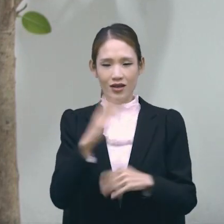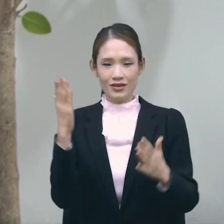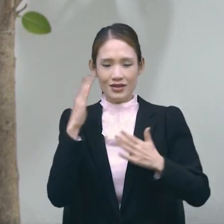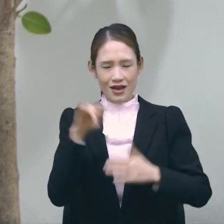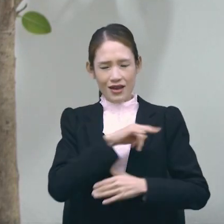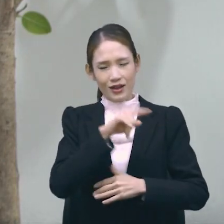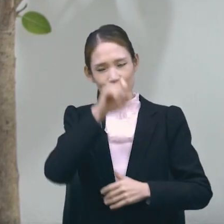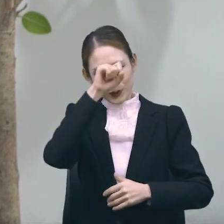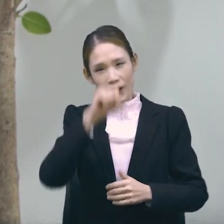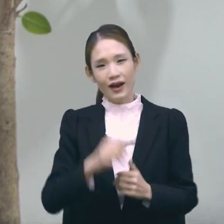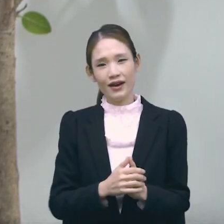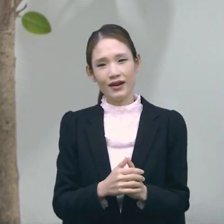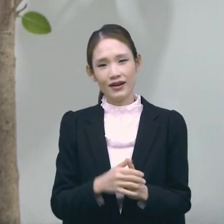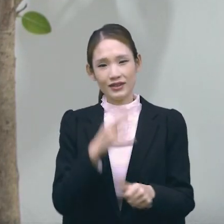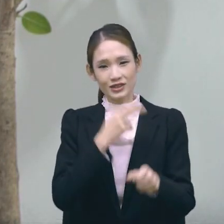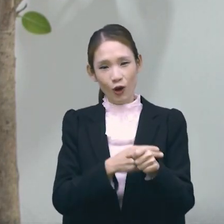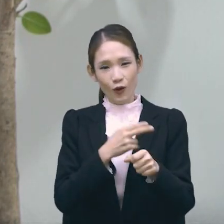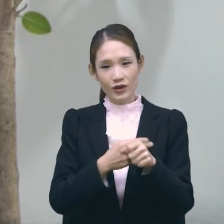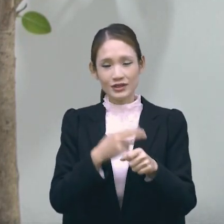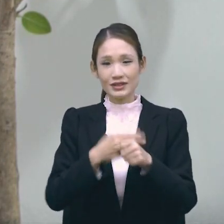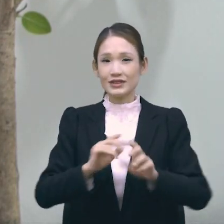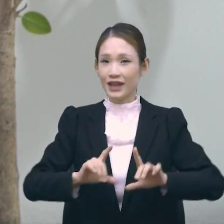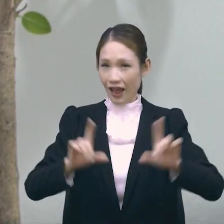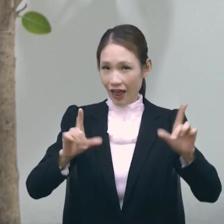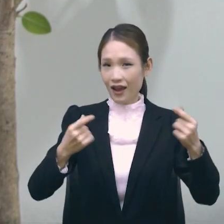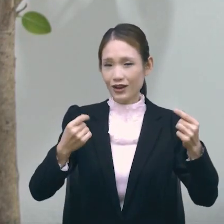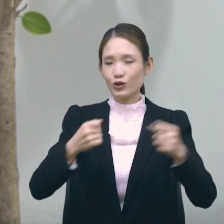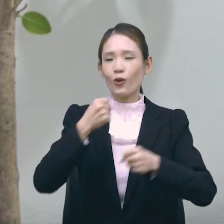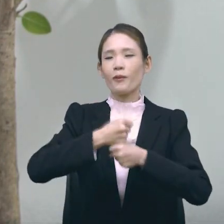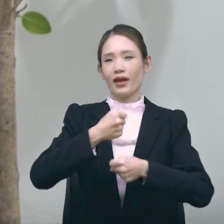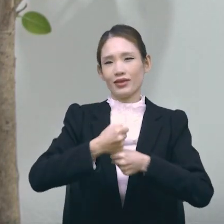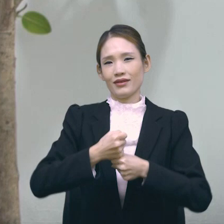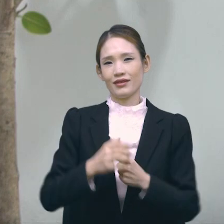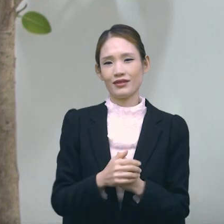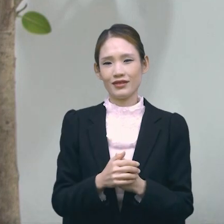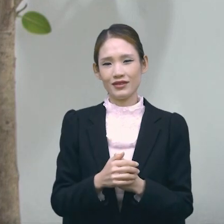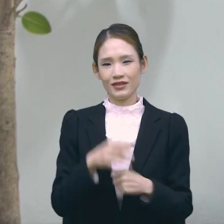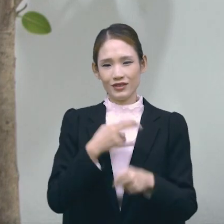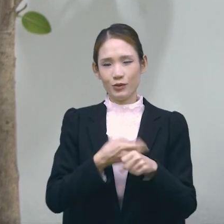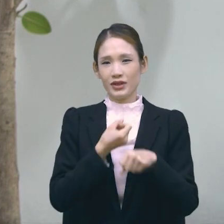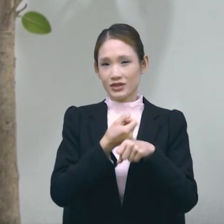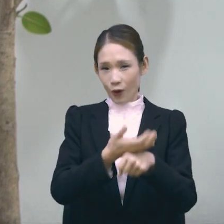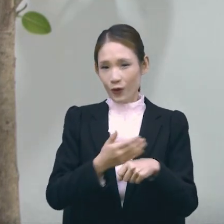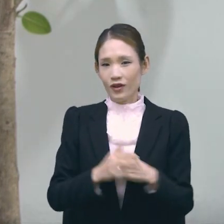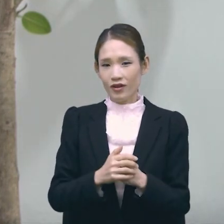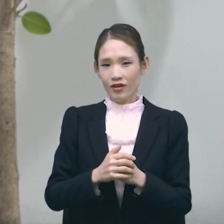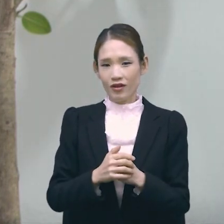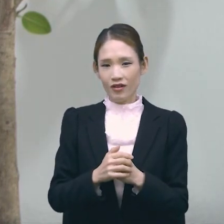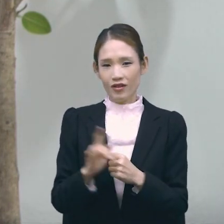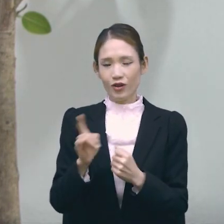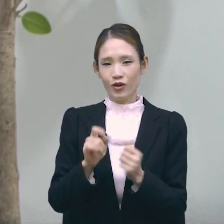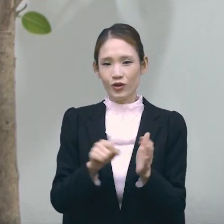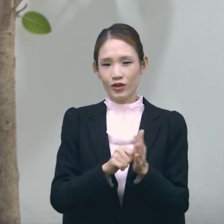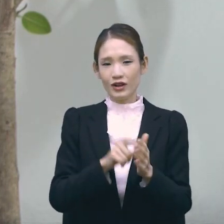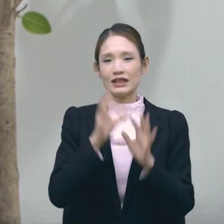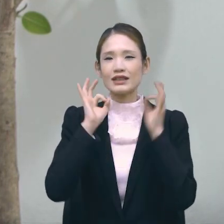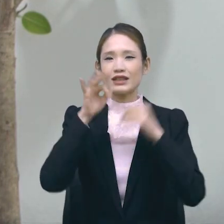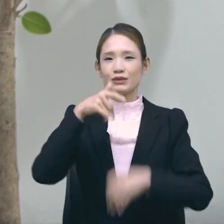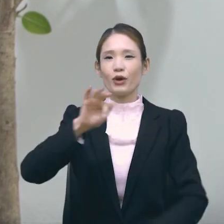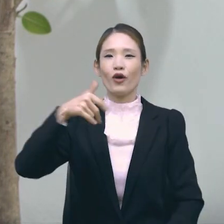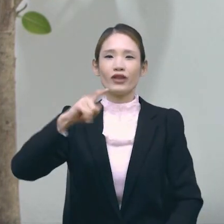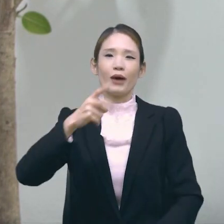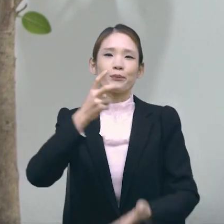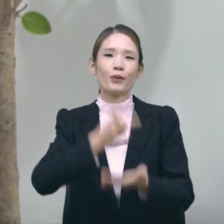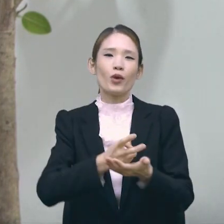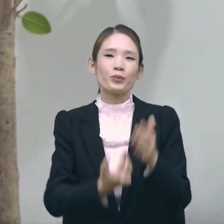센스가 높아가지고 진짜 선생님들 뭐 스승의 날 이런 때도 그런 걸 만들어가지고 선생님들한테 전달하고 하고 김영란법이 생기면서